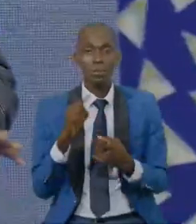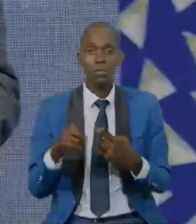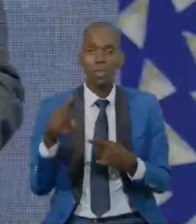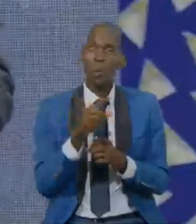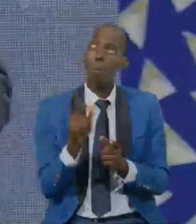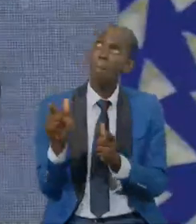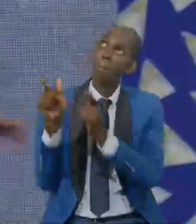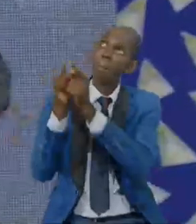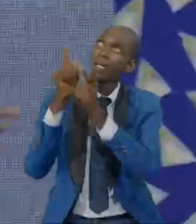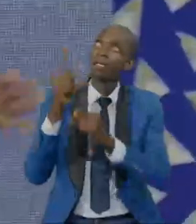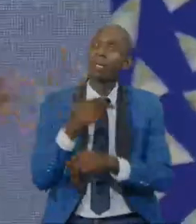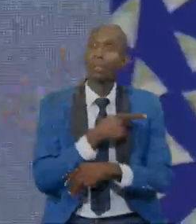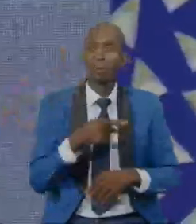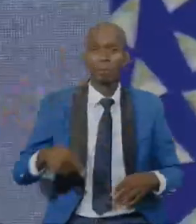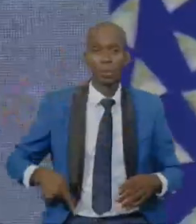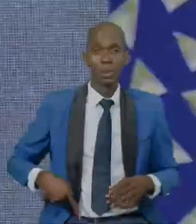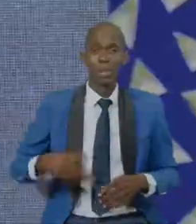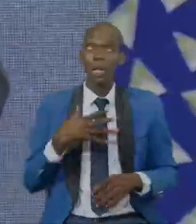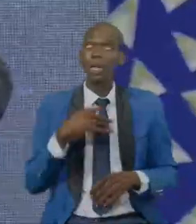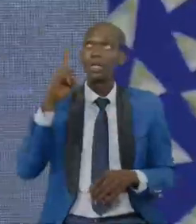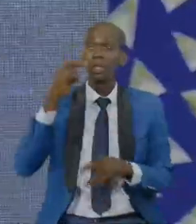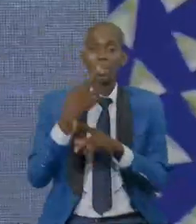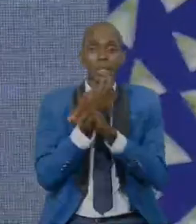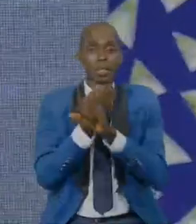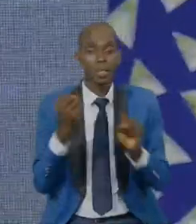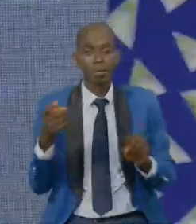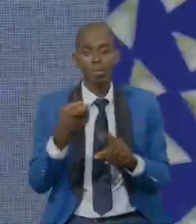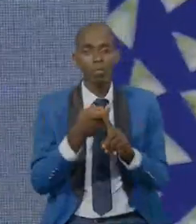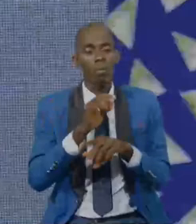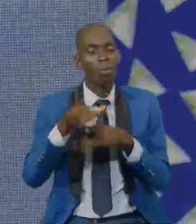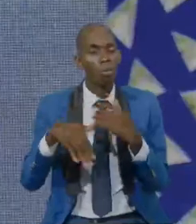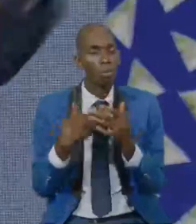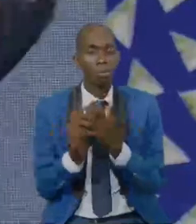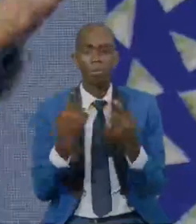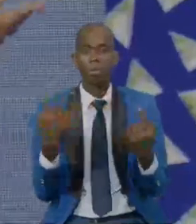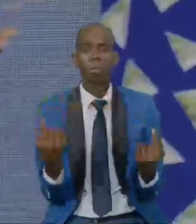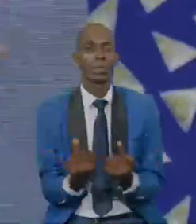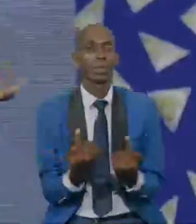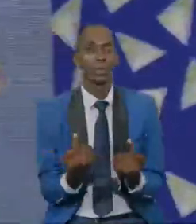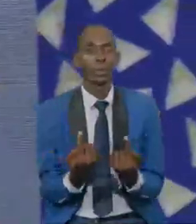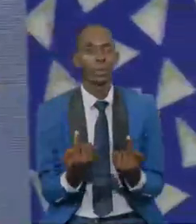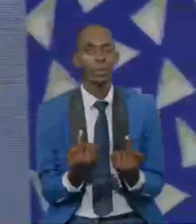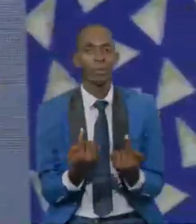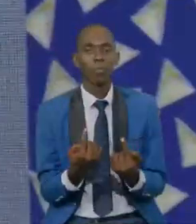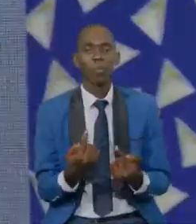Lorsque tu rencontres le prince et te rachète de toute iniquité,